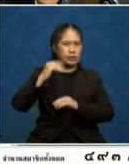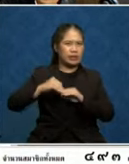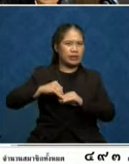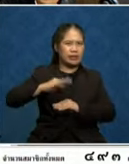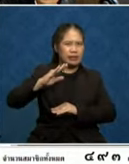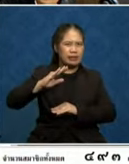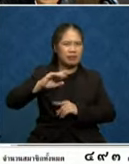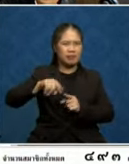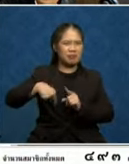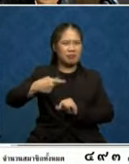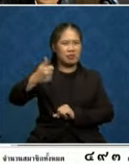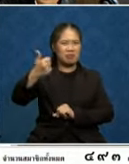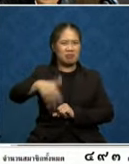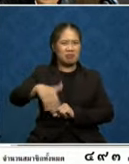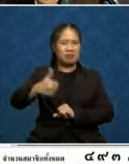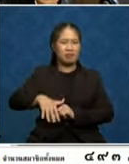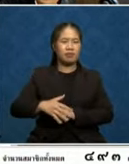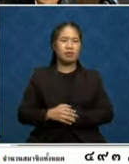เปล่ไปไม่ได้